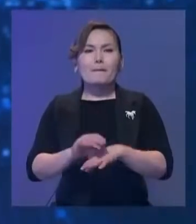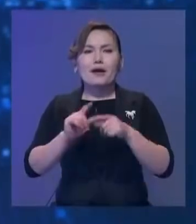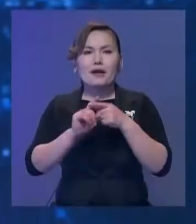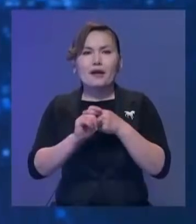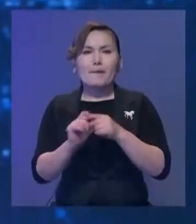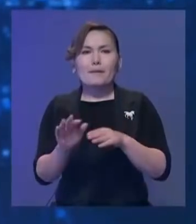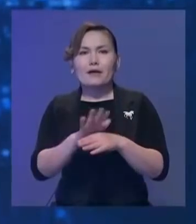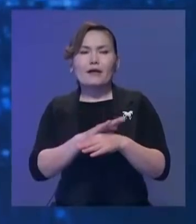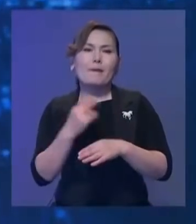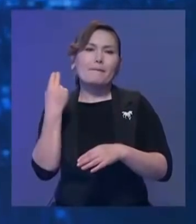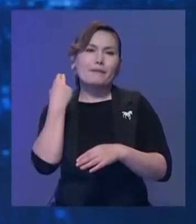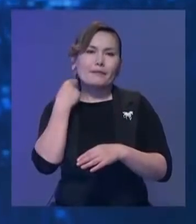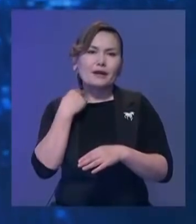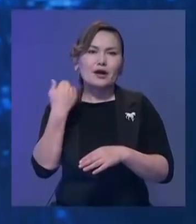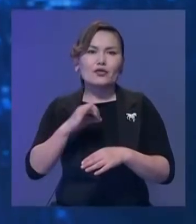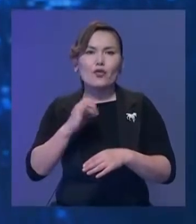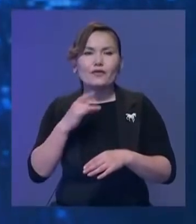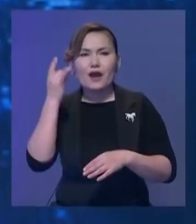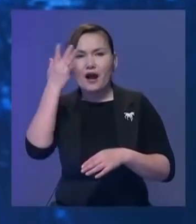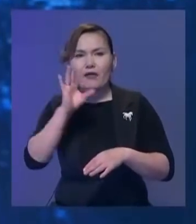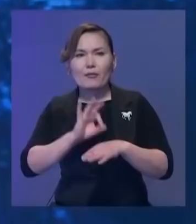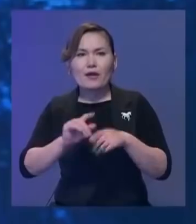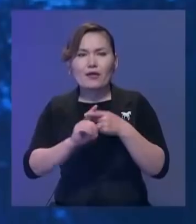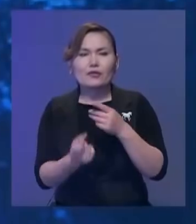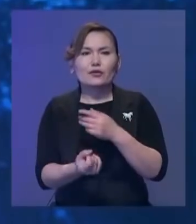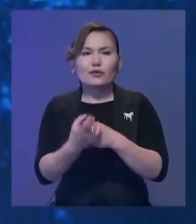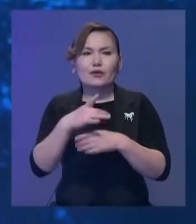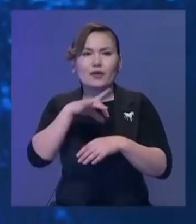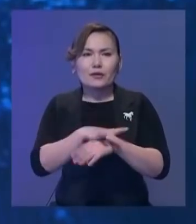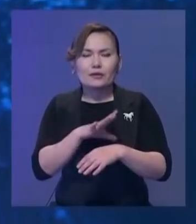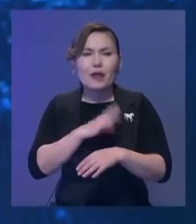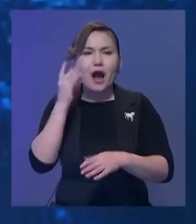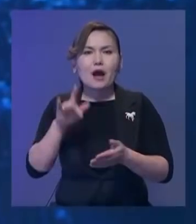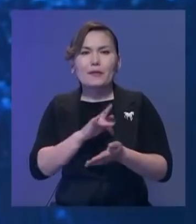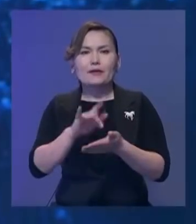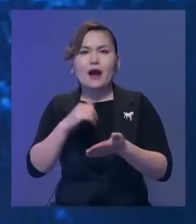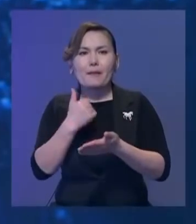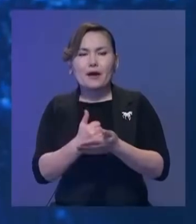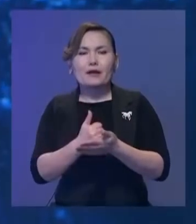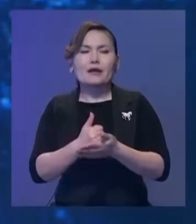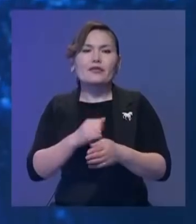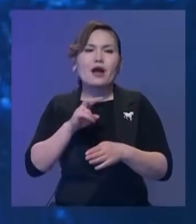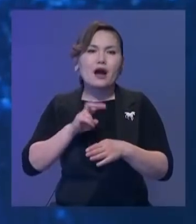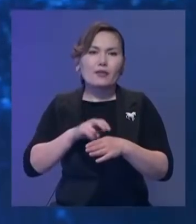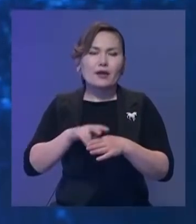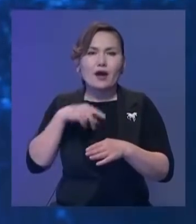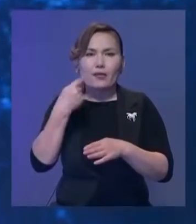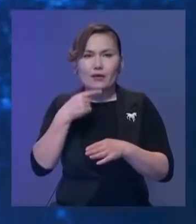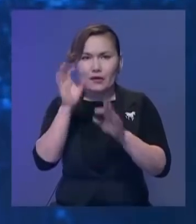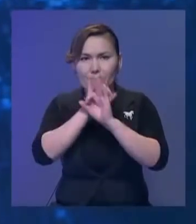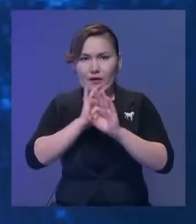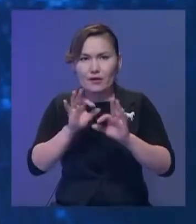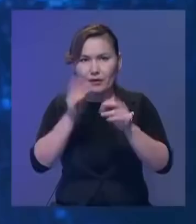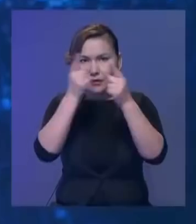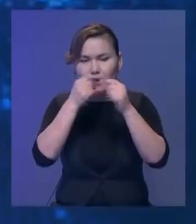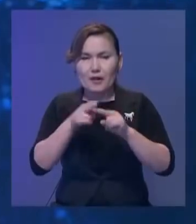Коронавирустың британдық және оңтүстік африкалық штамдары анықталды. Осыған байланысты Алматының бас мемлекеттік санитарлық дәрігері Жандарбек Бекшин